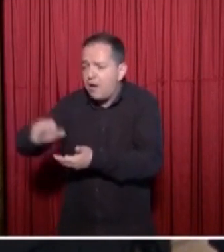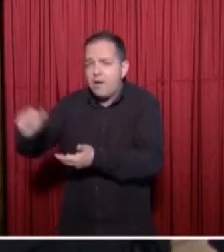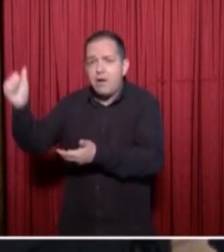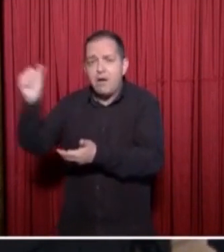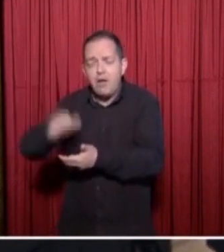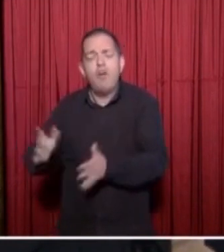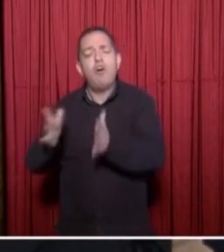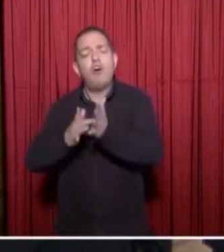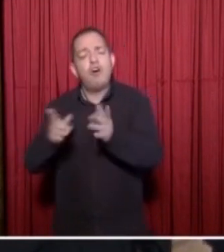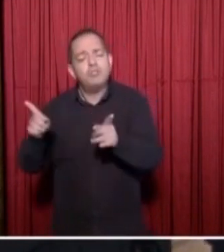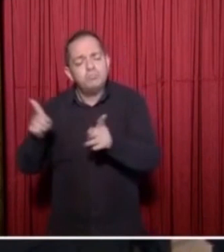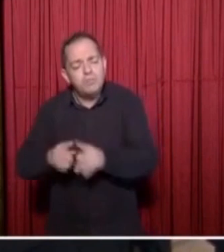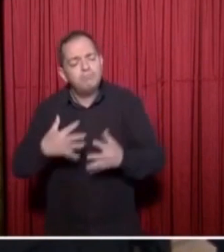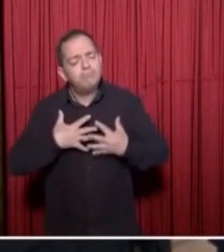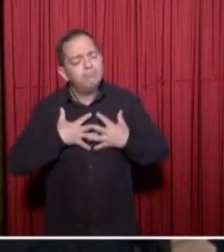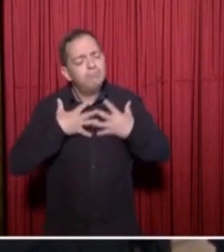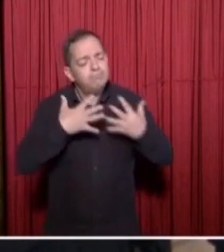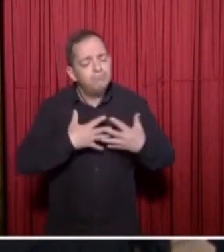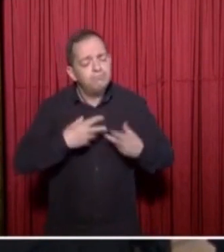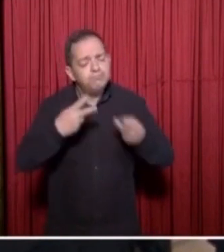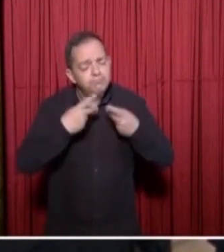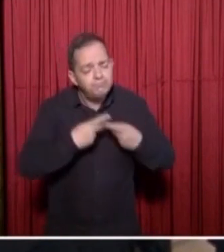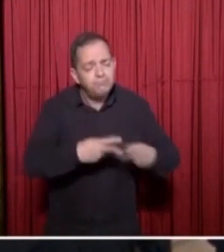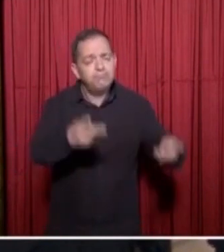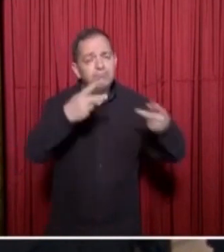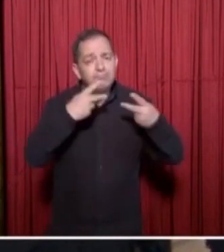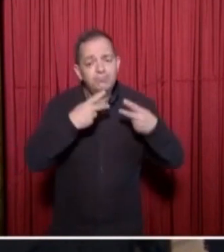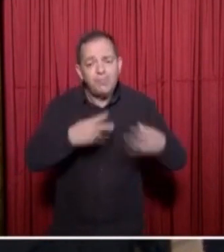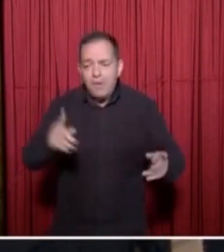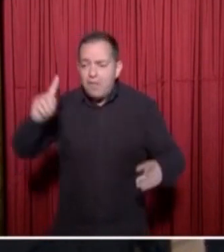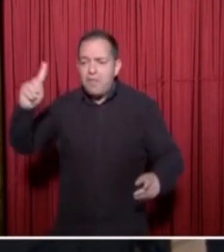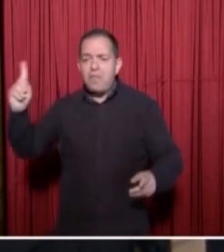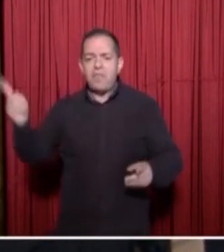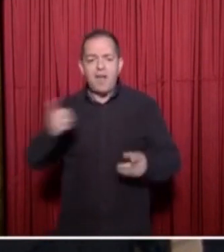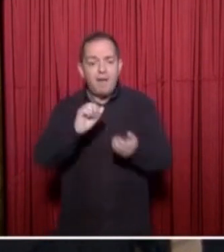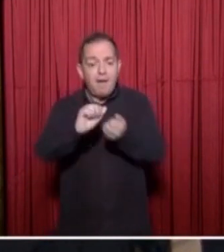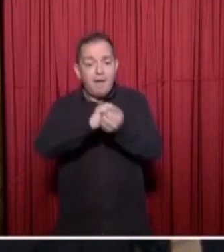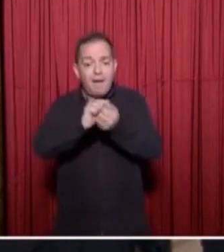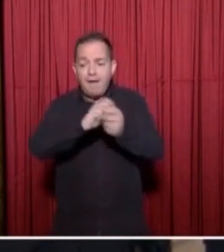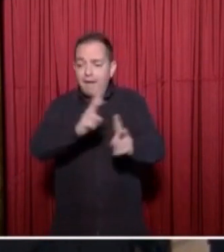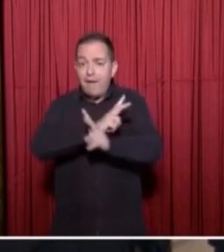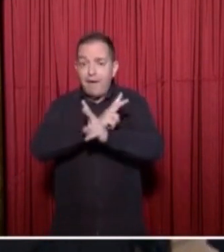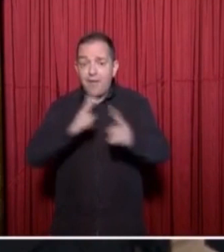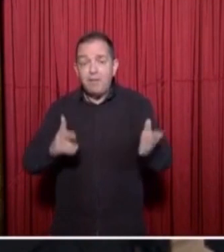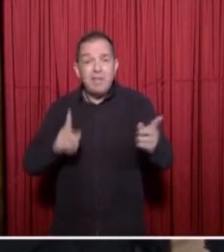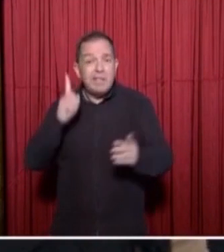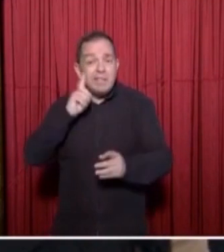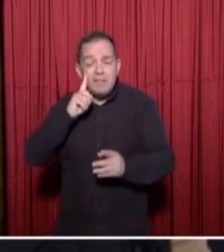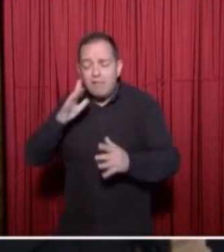δακρύων πηγής, εν ίδια της εξαγορεύσεως,